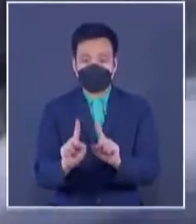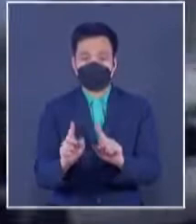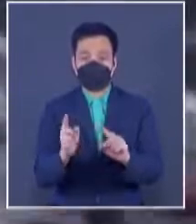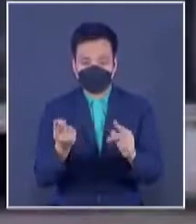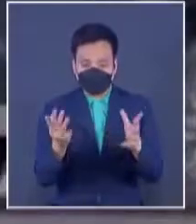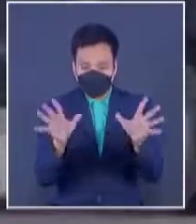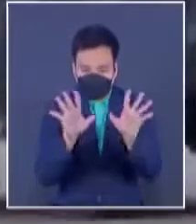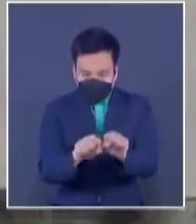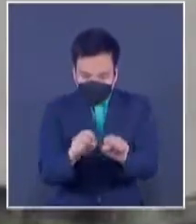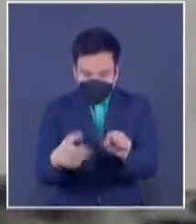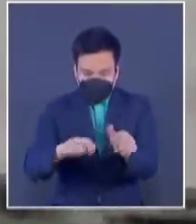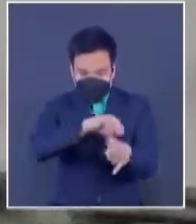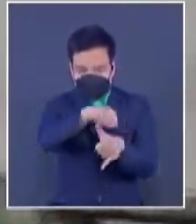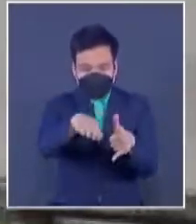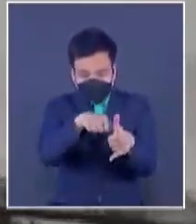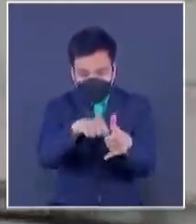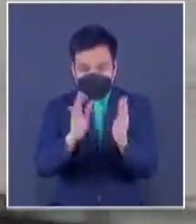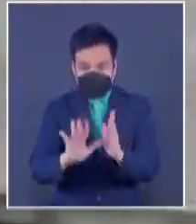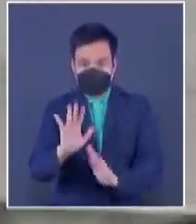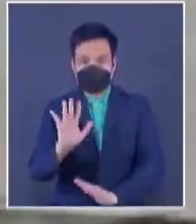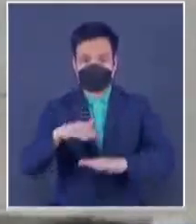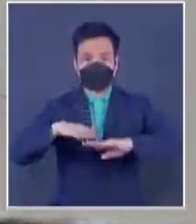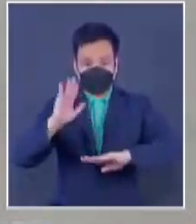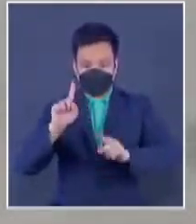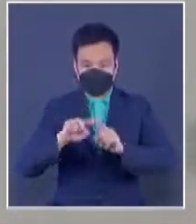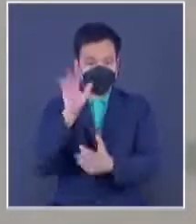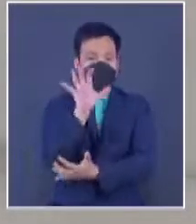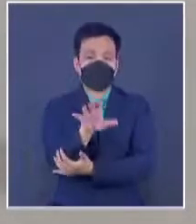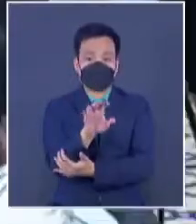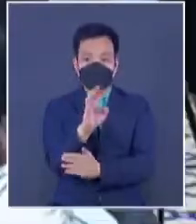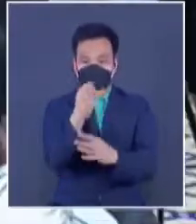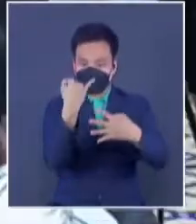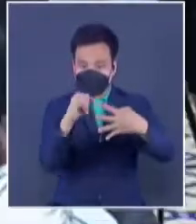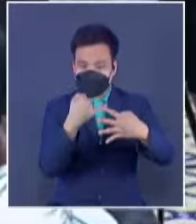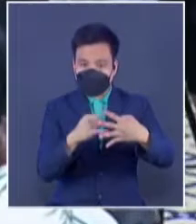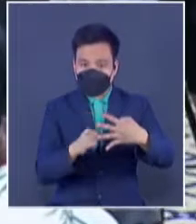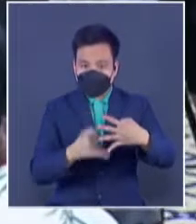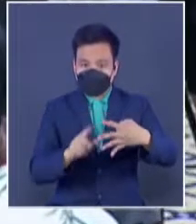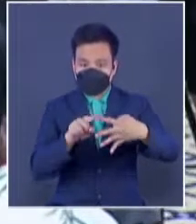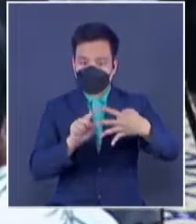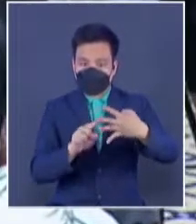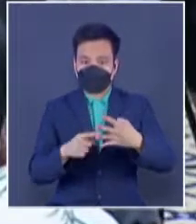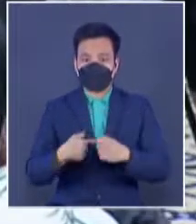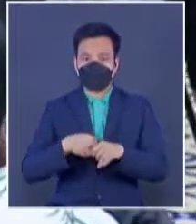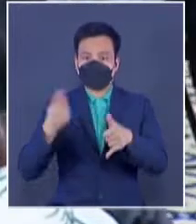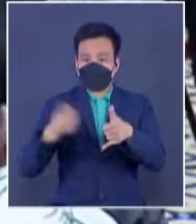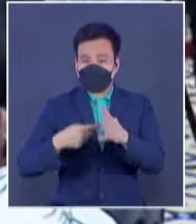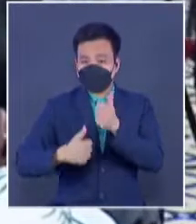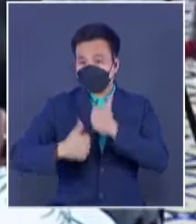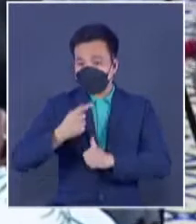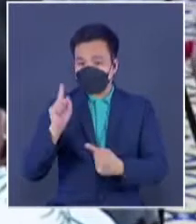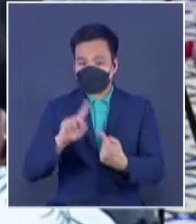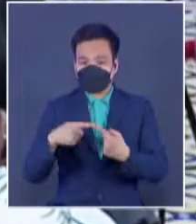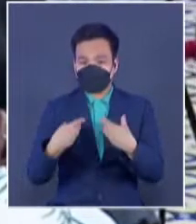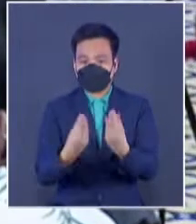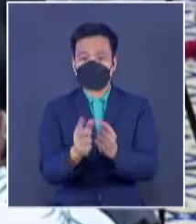ายแล้วก็ร่วมกันตั้งแต่5 คนขึ้นไปขืนใจผู้อื่นนะครับซึ่งเรื่องนี้โทษสูงสุดในประหารชีวิตนะครับเดี๋ยวจะส่งสำนว